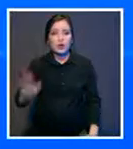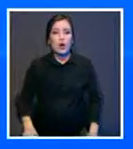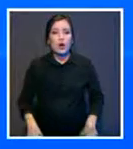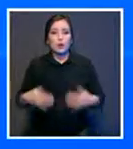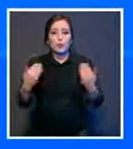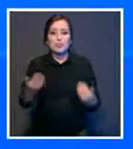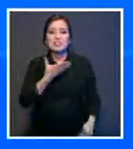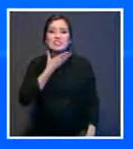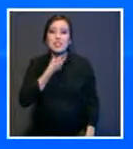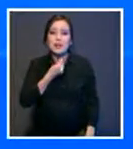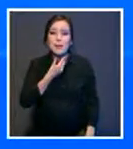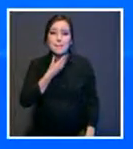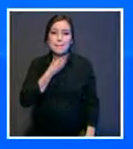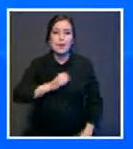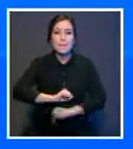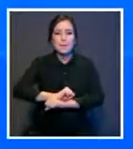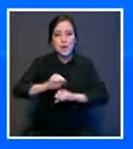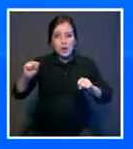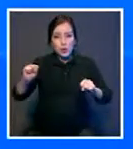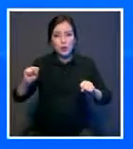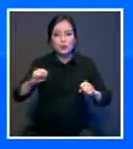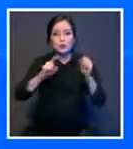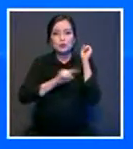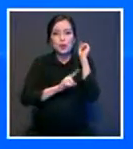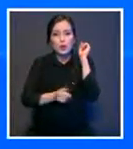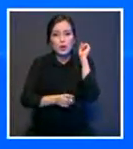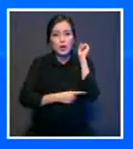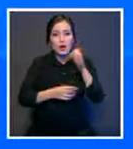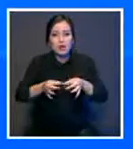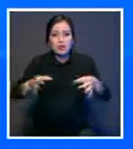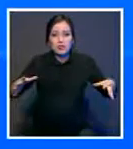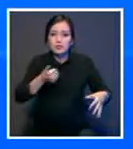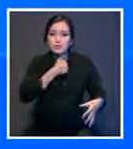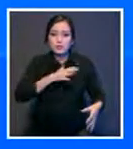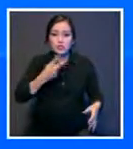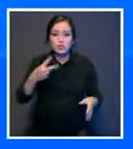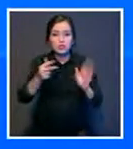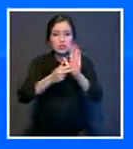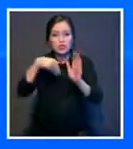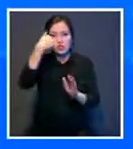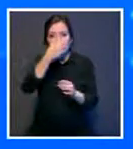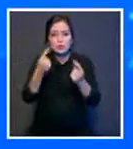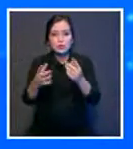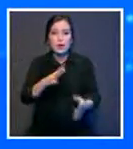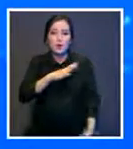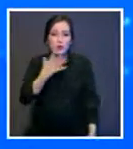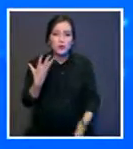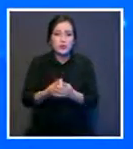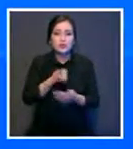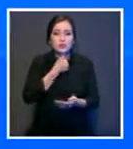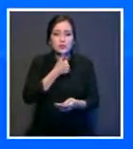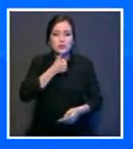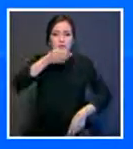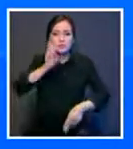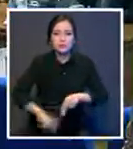Бүгін Семей полигонында соңғы ядролық сынақтың жүргізілгеніне 28 жыл. Дәл осы күні Қазақ даласында қасіретті қаруды сынау тоқтатылған